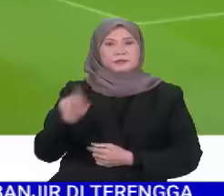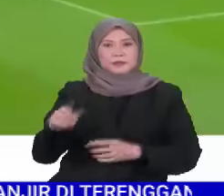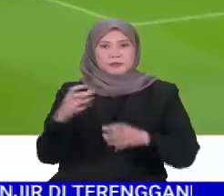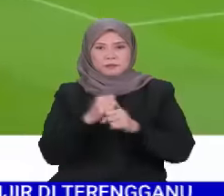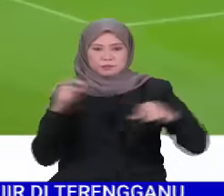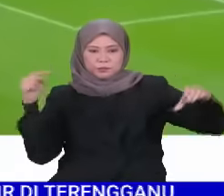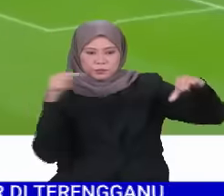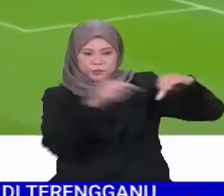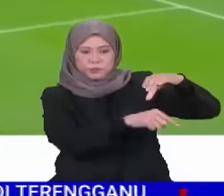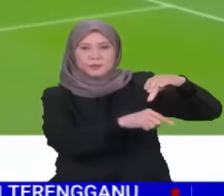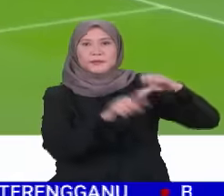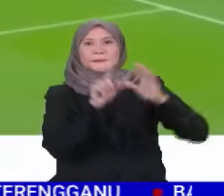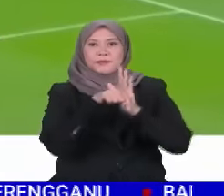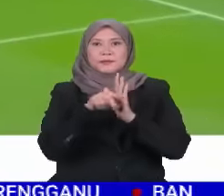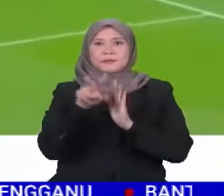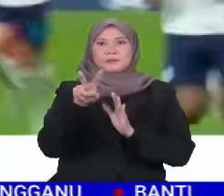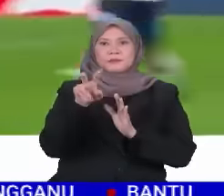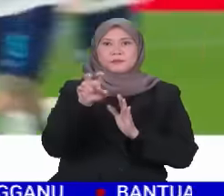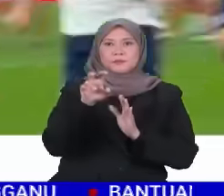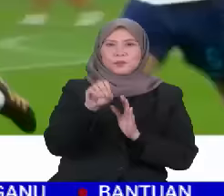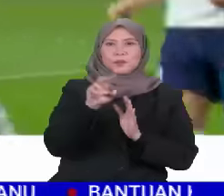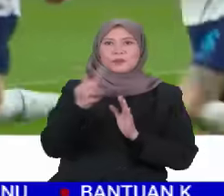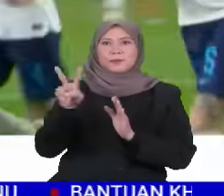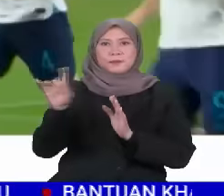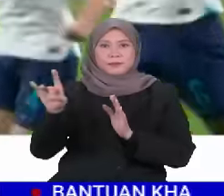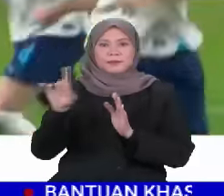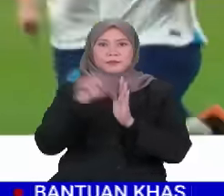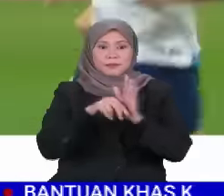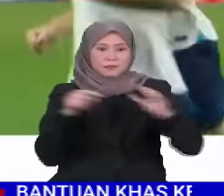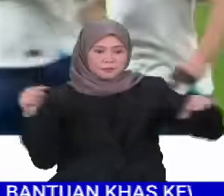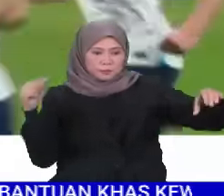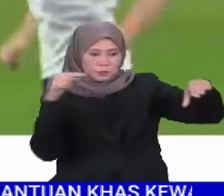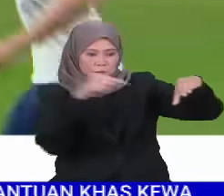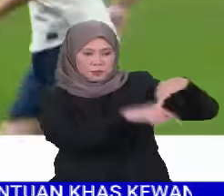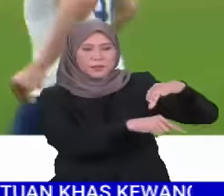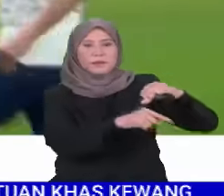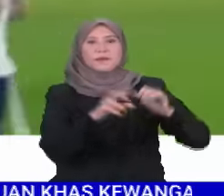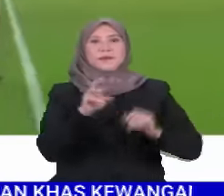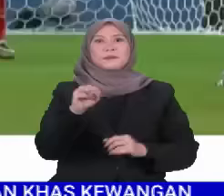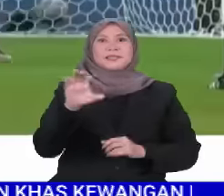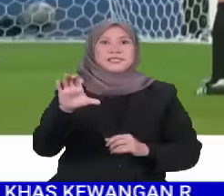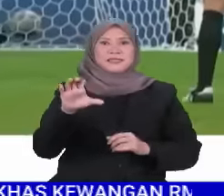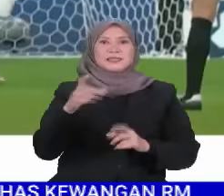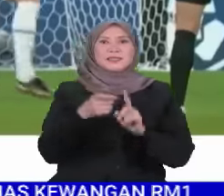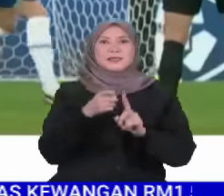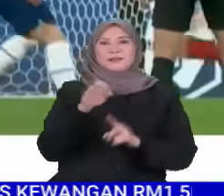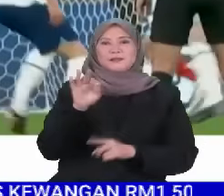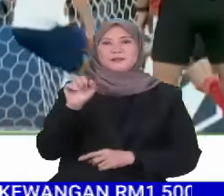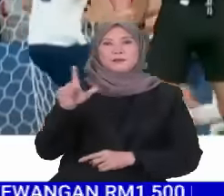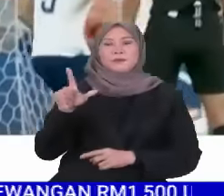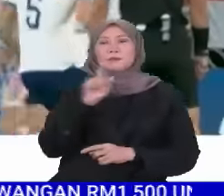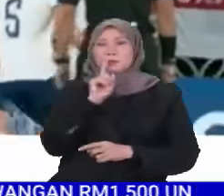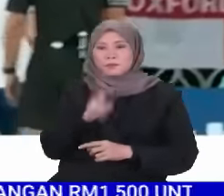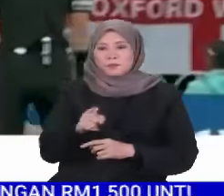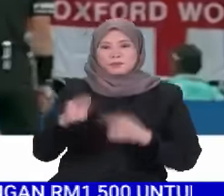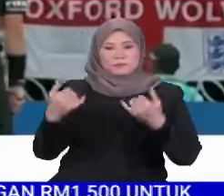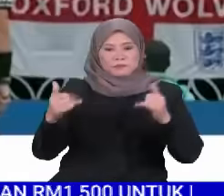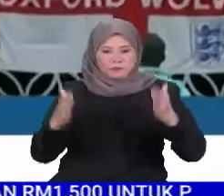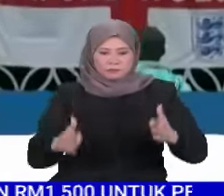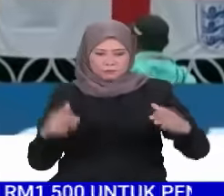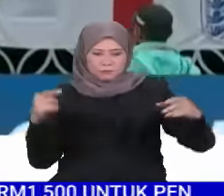pada menit ke-50 dan 68 manakala 1 gol lagi dihasilkan pemain Manchester City feel foden salked